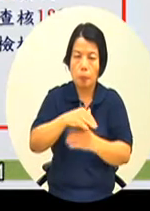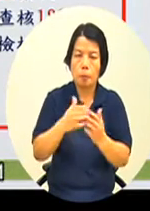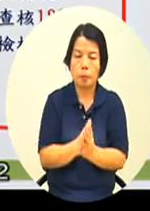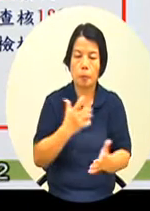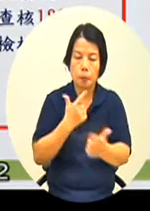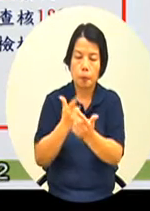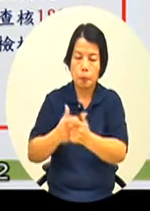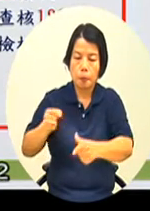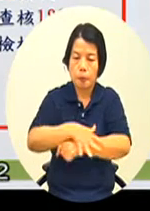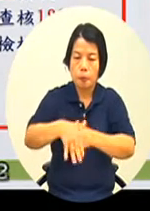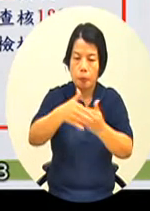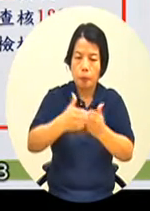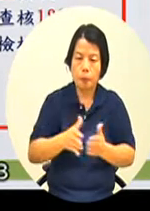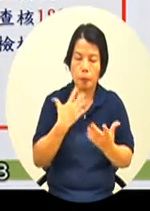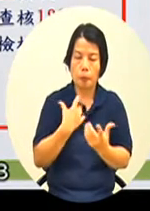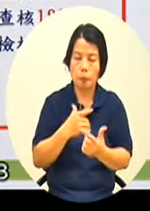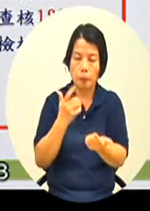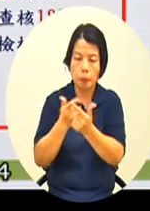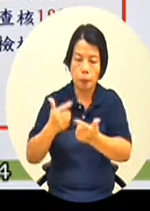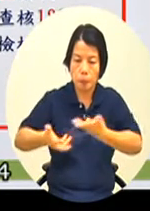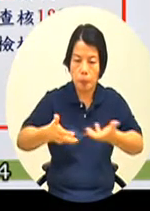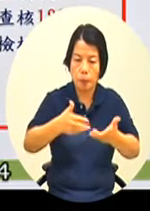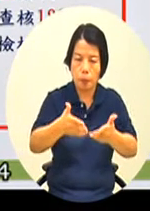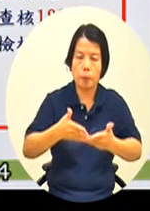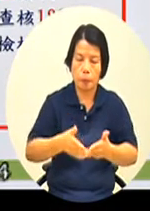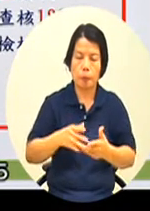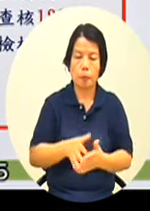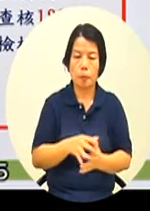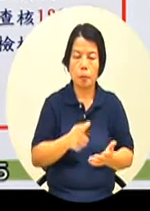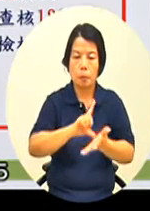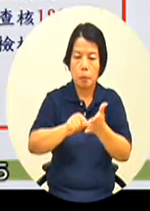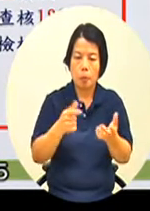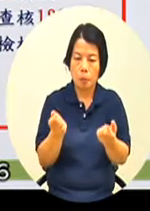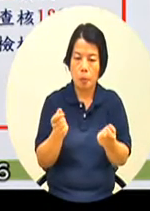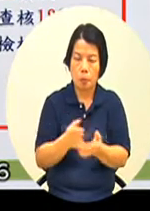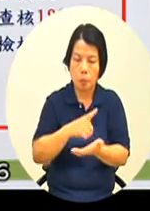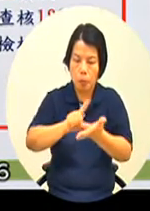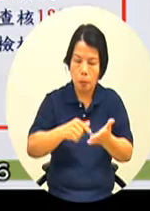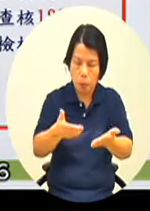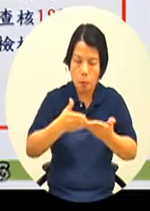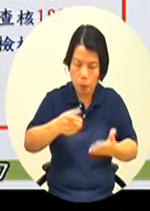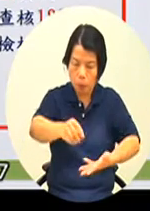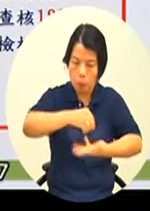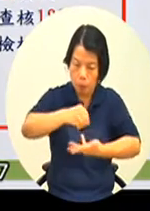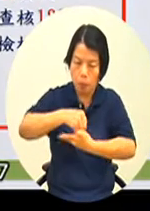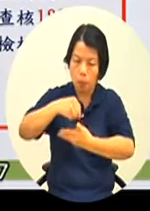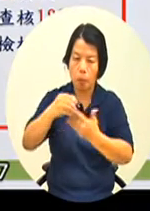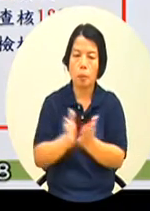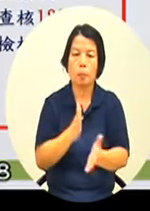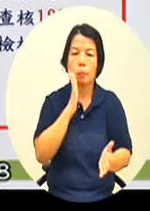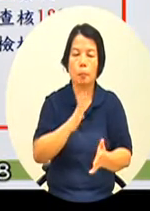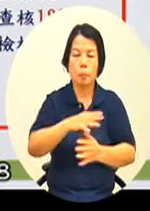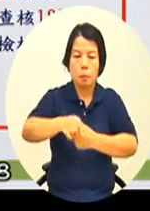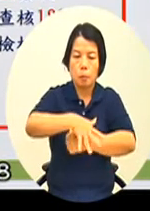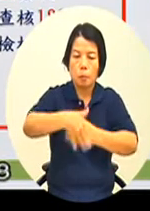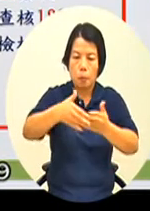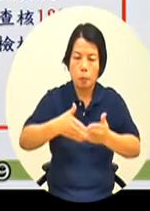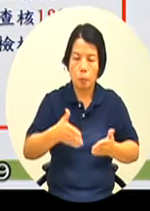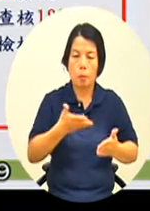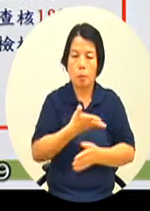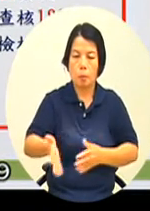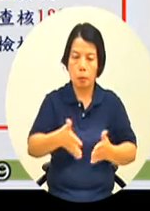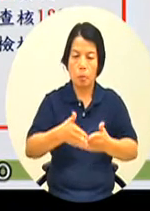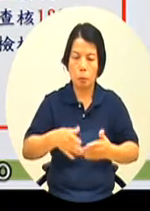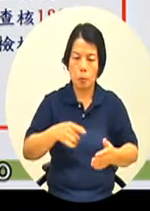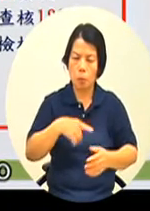机关办理各项业务的检核措施，适时提出相关的意见，来实施机关有效来辨识可能实施的